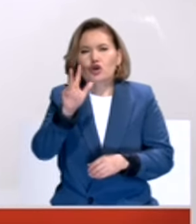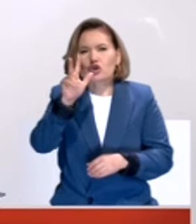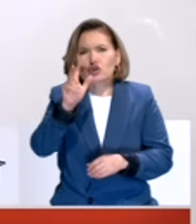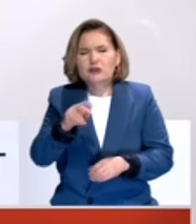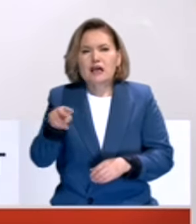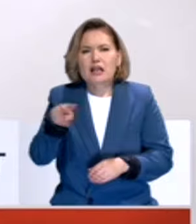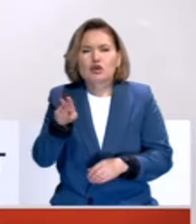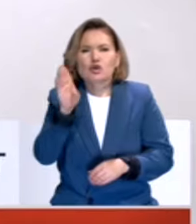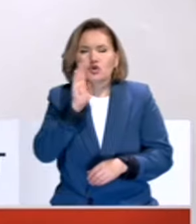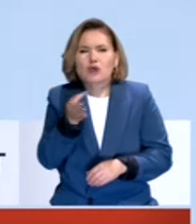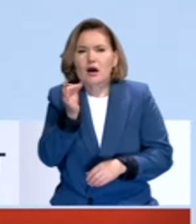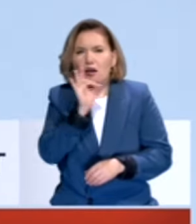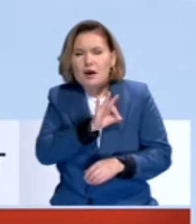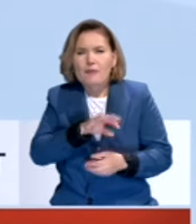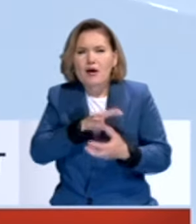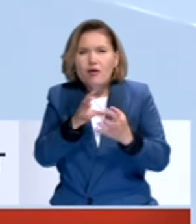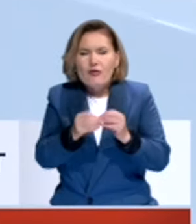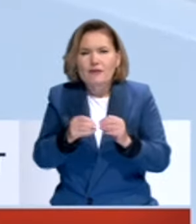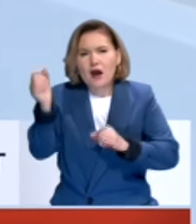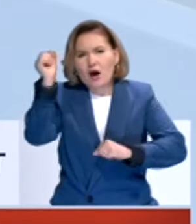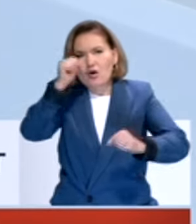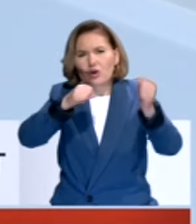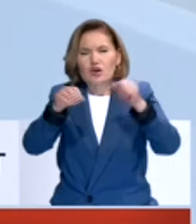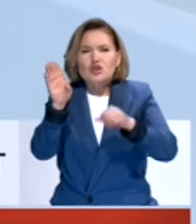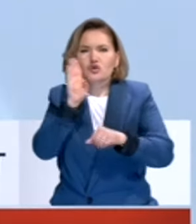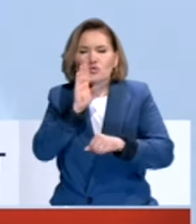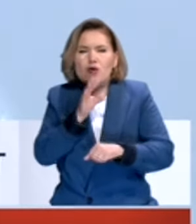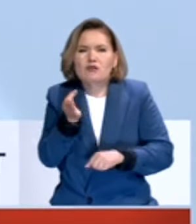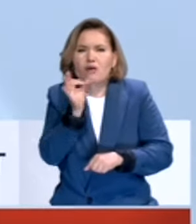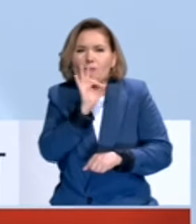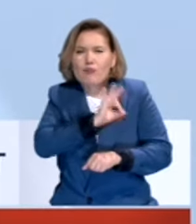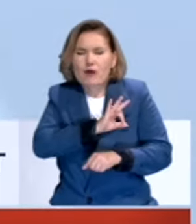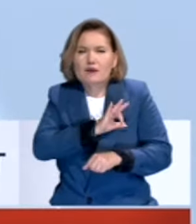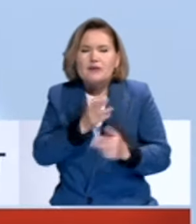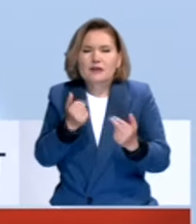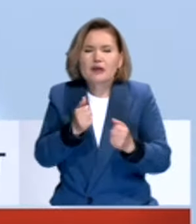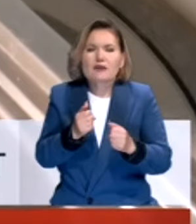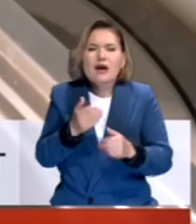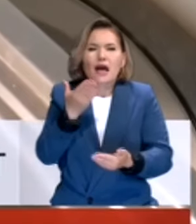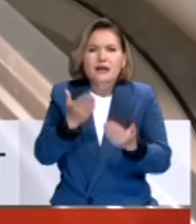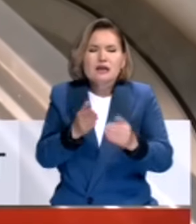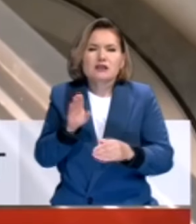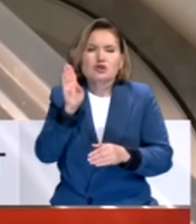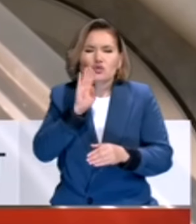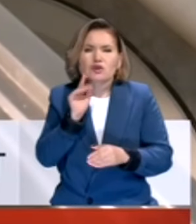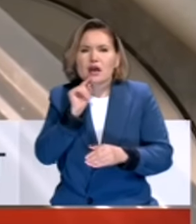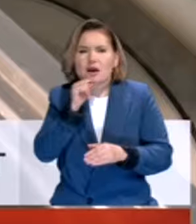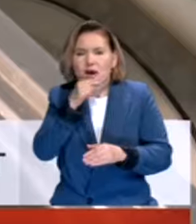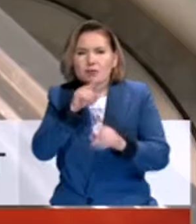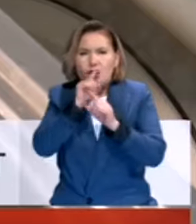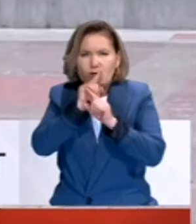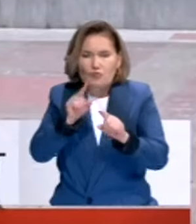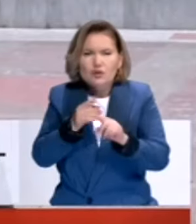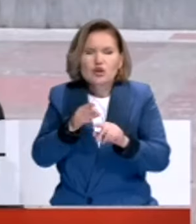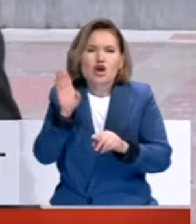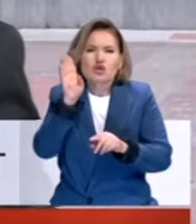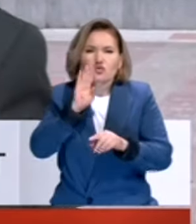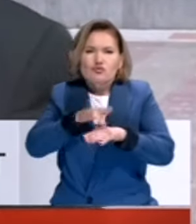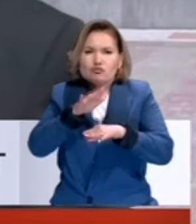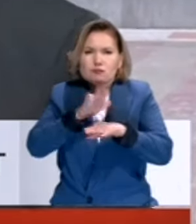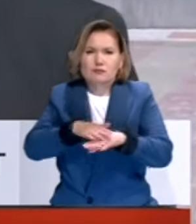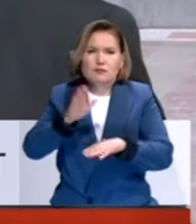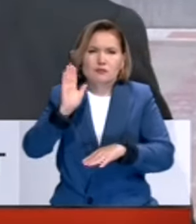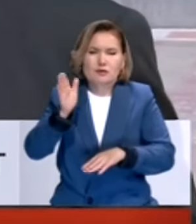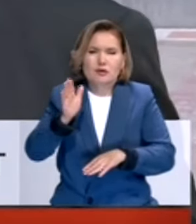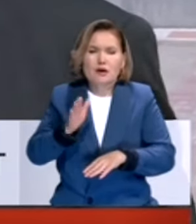суды жаратады. Оңды солды пайдаланады. Тіршілік нәрін үнемдеуді үйренбесек, 10 жылдан кейін суға зәру болуымыз мүмкін, дейді мәжіліс депутаты. Уже через